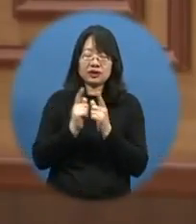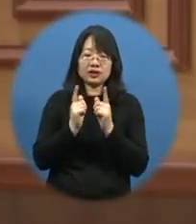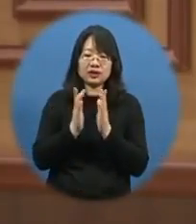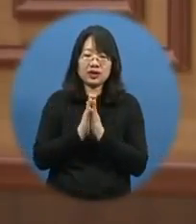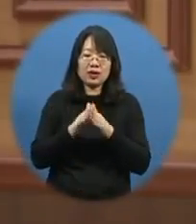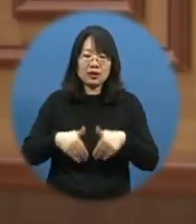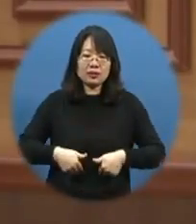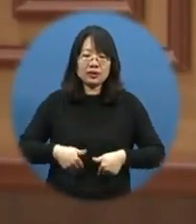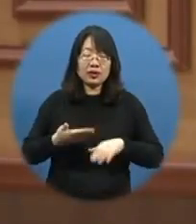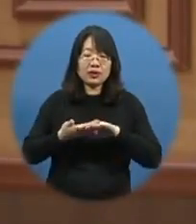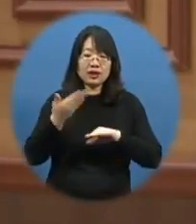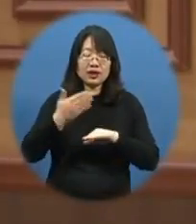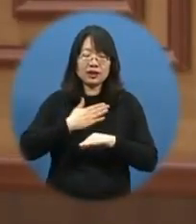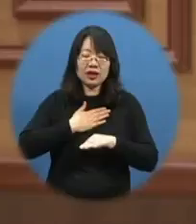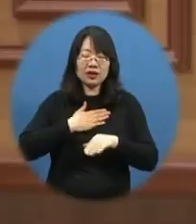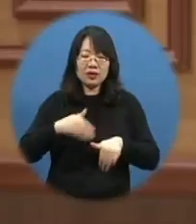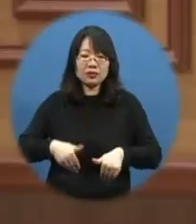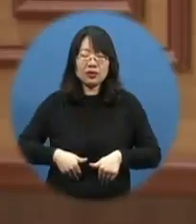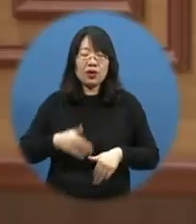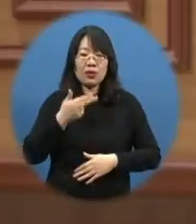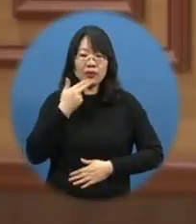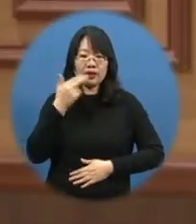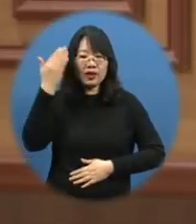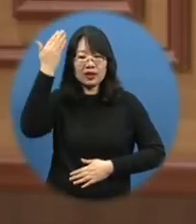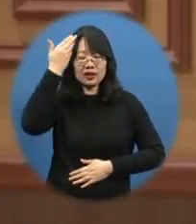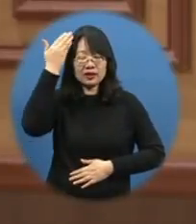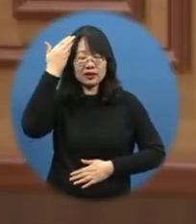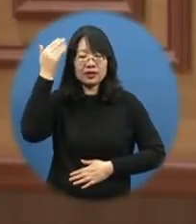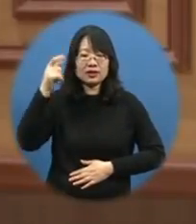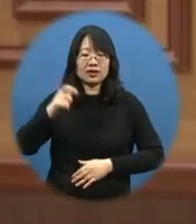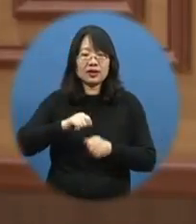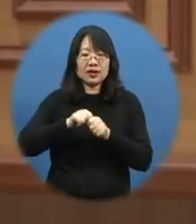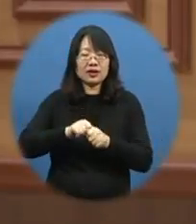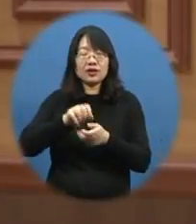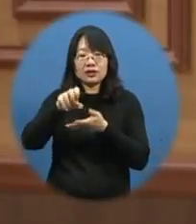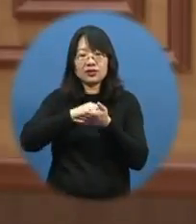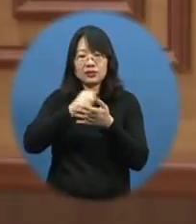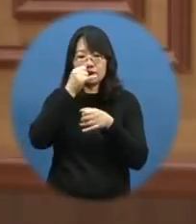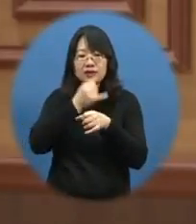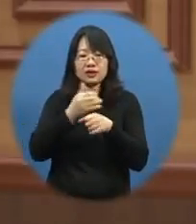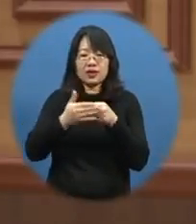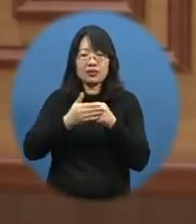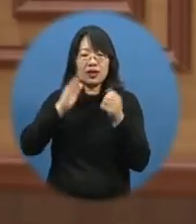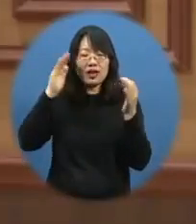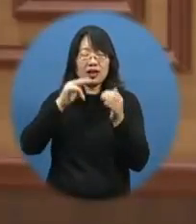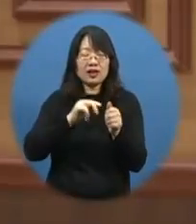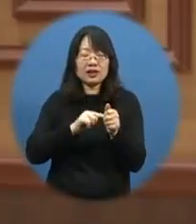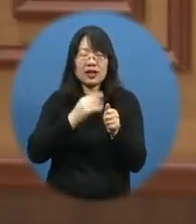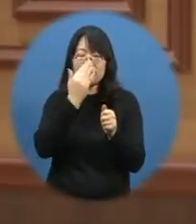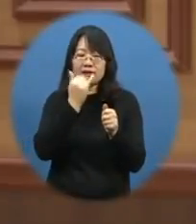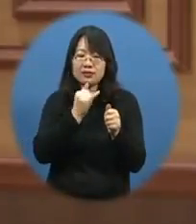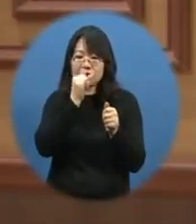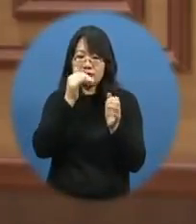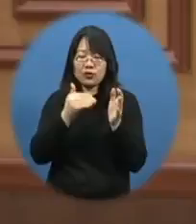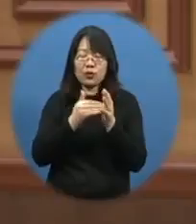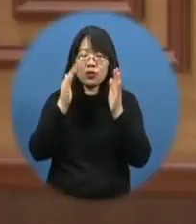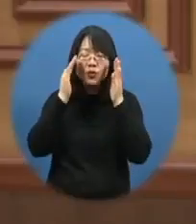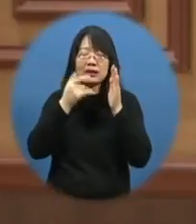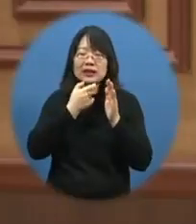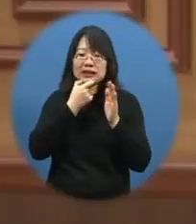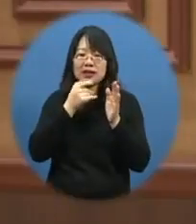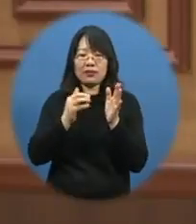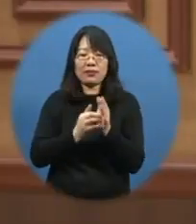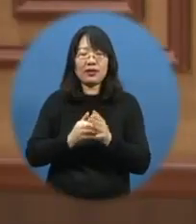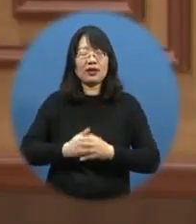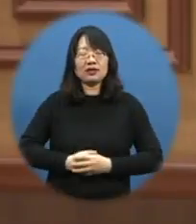실제로 필요 이상의 자기가 필요하지 않는 지식을 강제적으로 습득하다 보니까 예. 학생들이 실증을 내게 되고 공부를 싫어하게